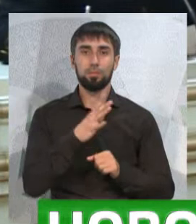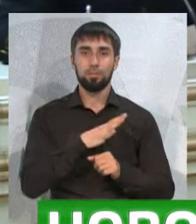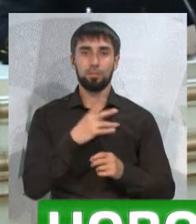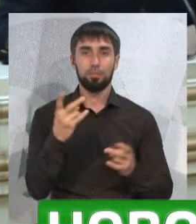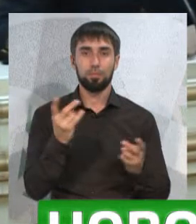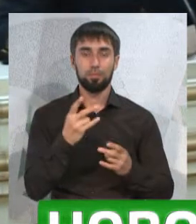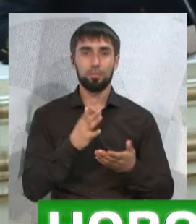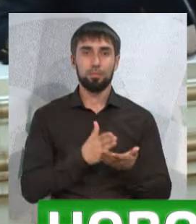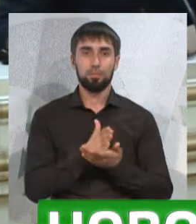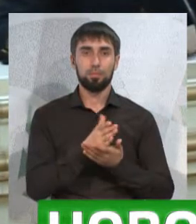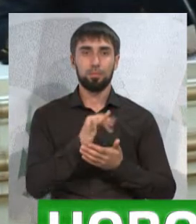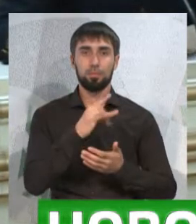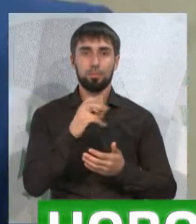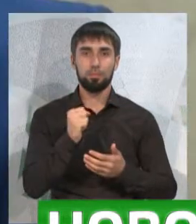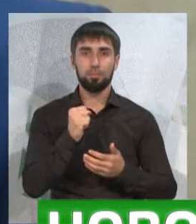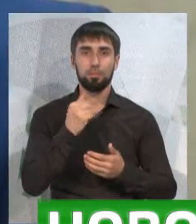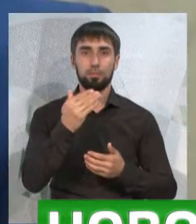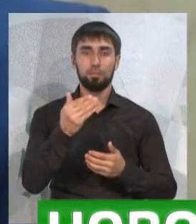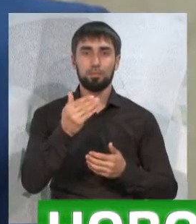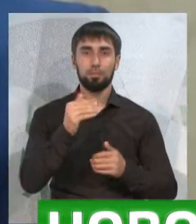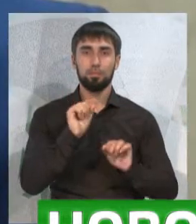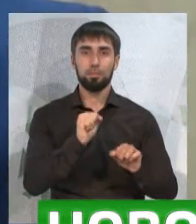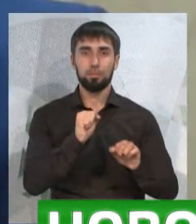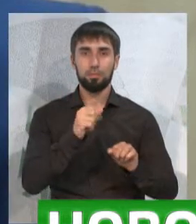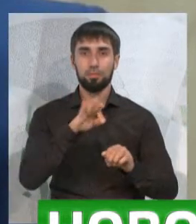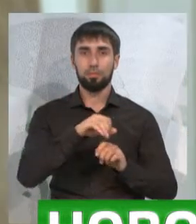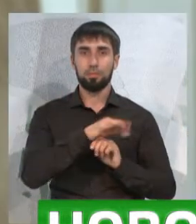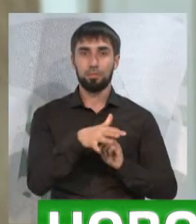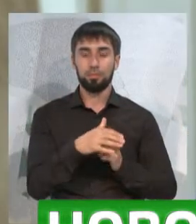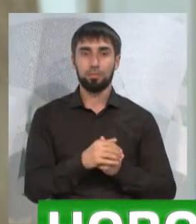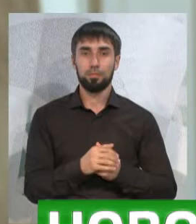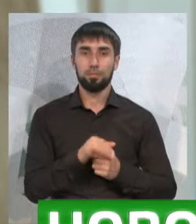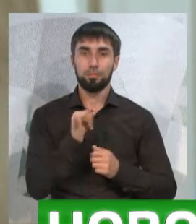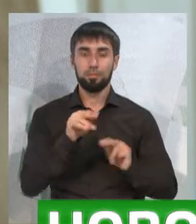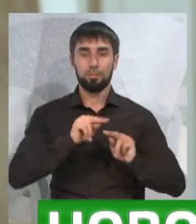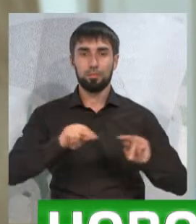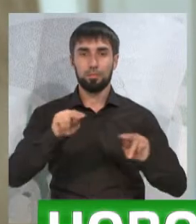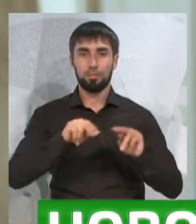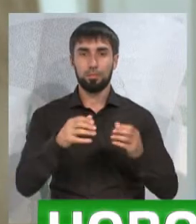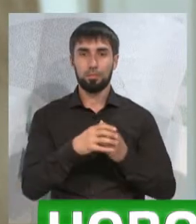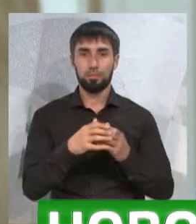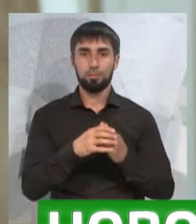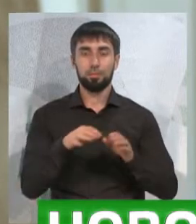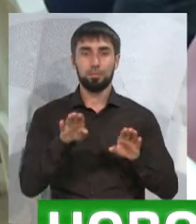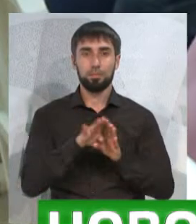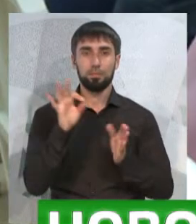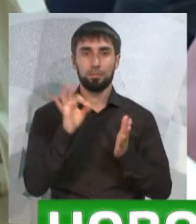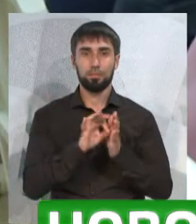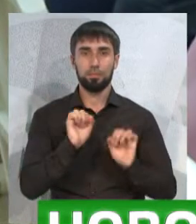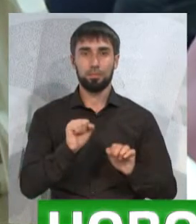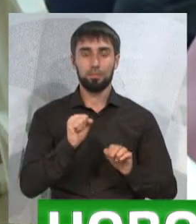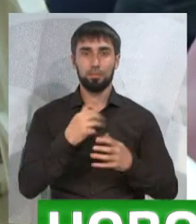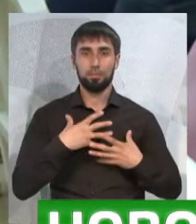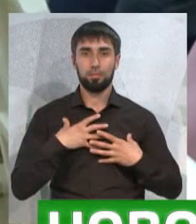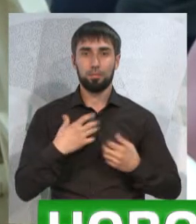должны быть направлены в сторону эпидемиологической безопасности учащихся и преподавательского состава. Так, с целью защиты здоровья